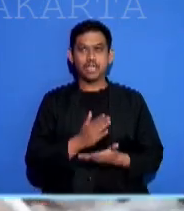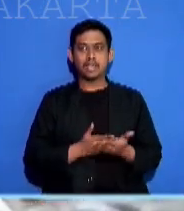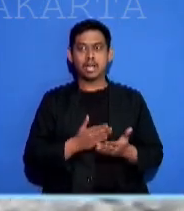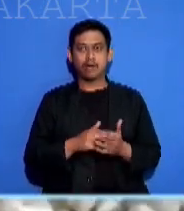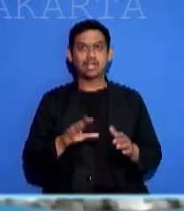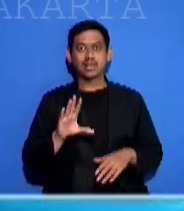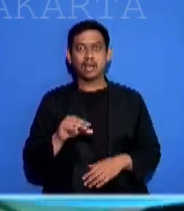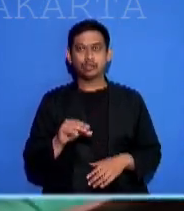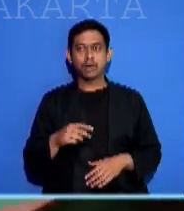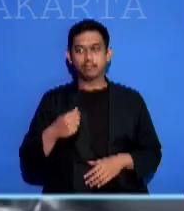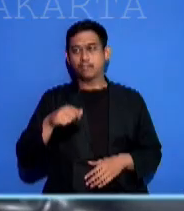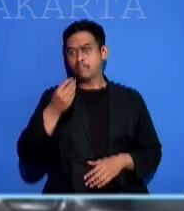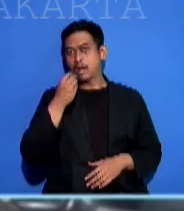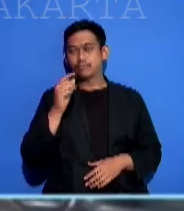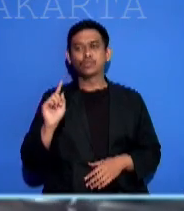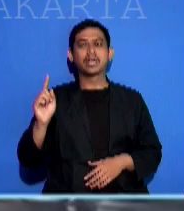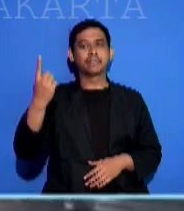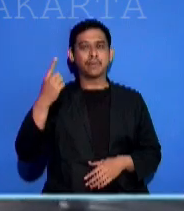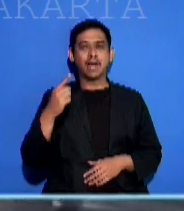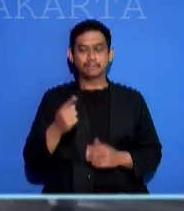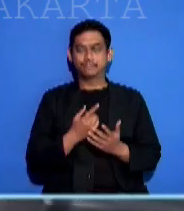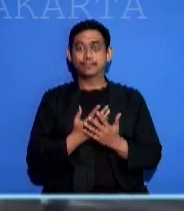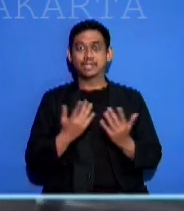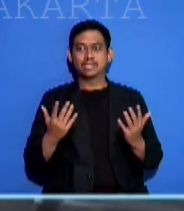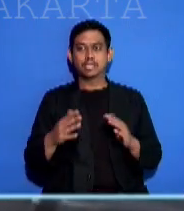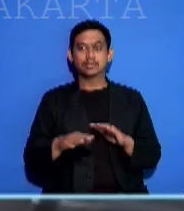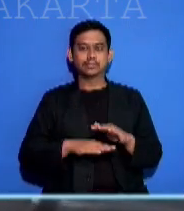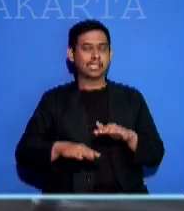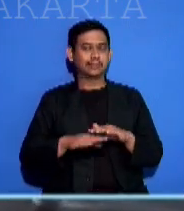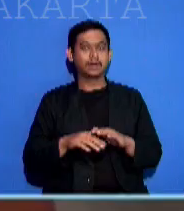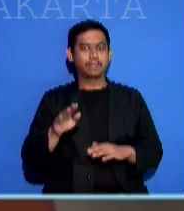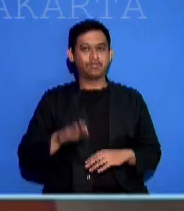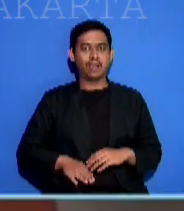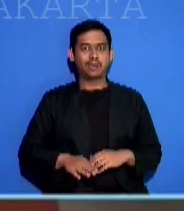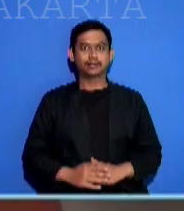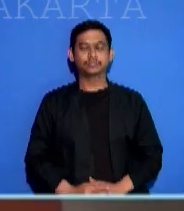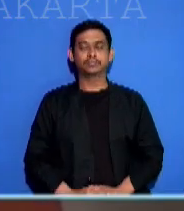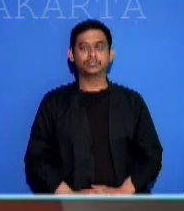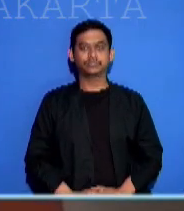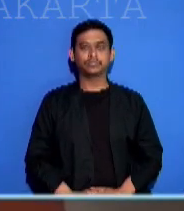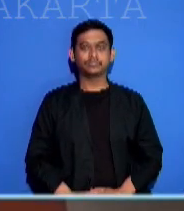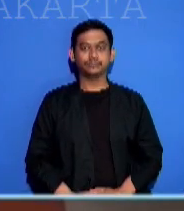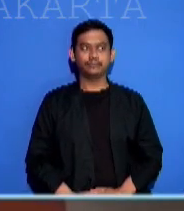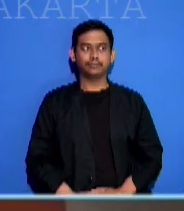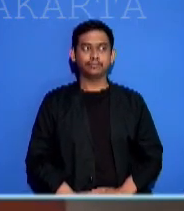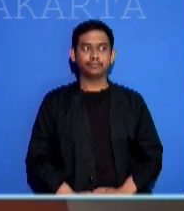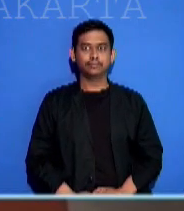bahan pangan lauk utama masyarakat kalangan menengah ke bawah demikian Jatmiko Hadi TVRI Yogyakarta melaporkan dari Kulon